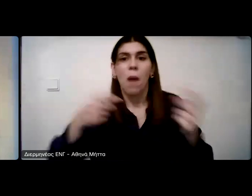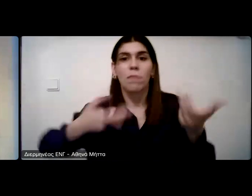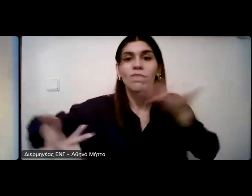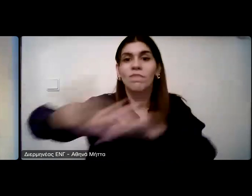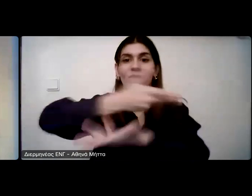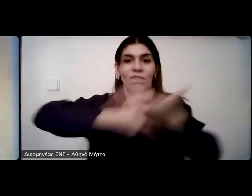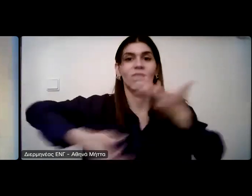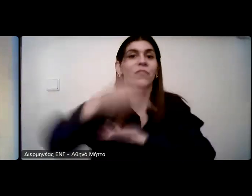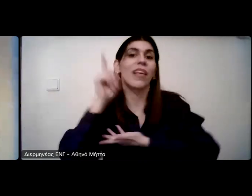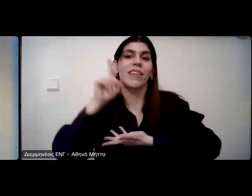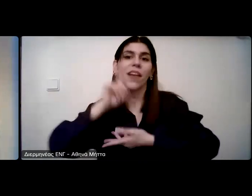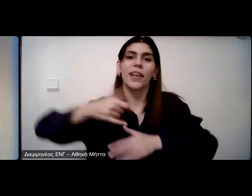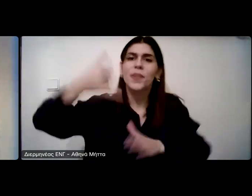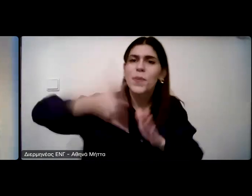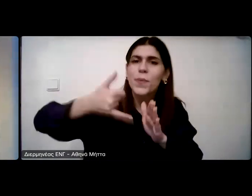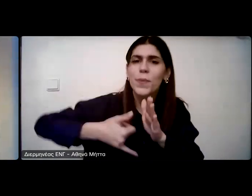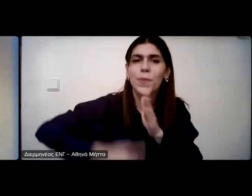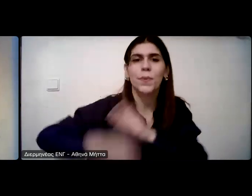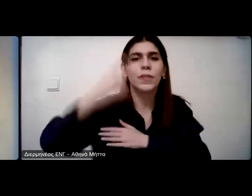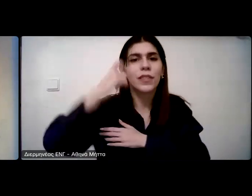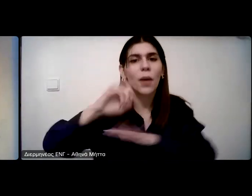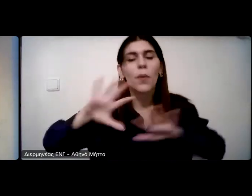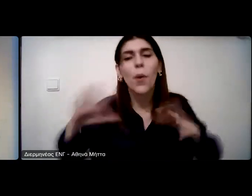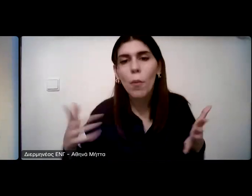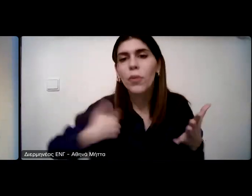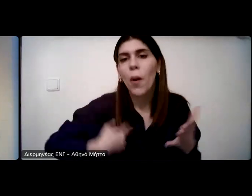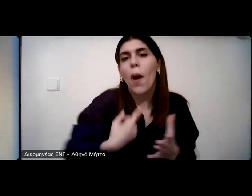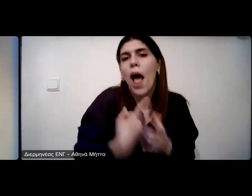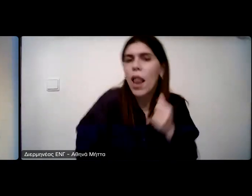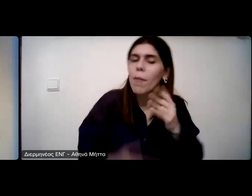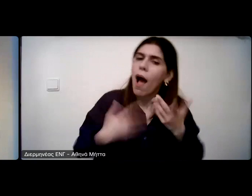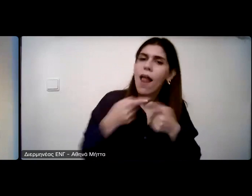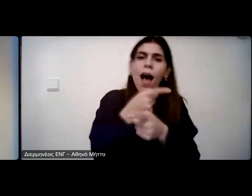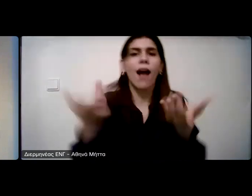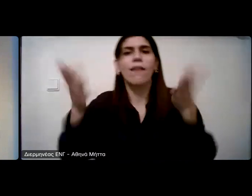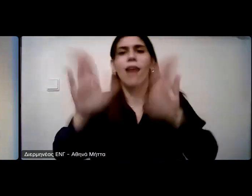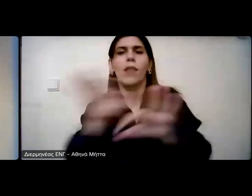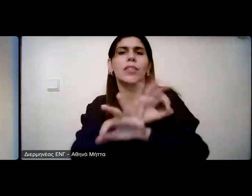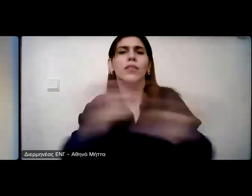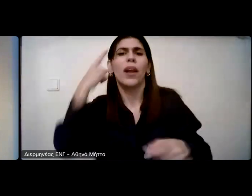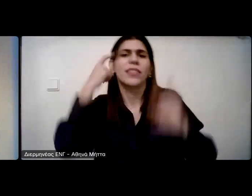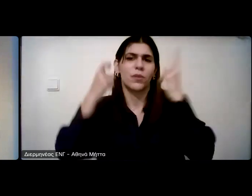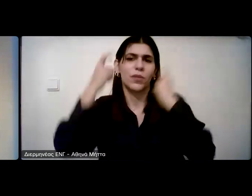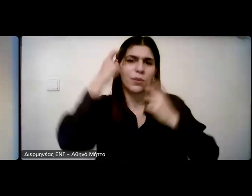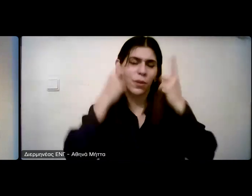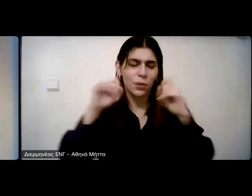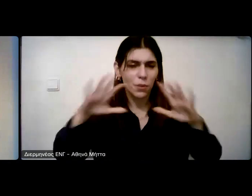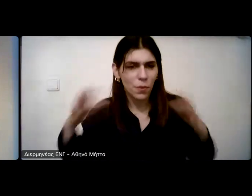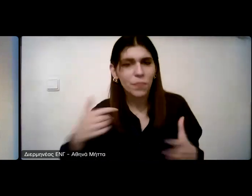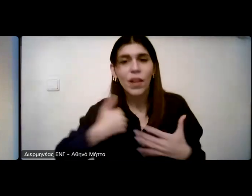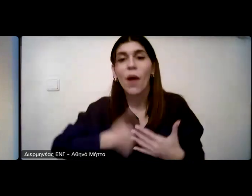θα υπάρξει έλλειμμα τη μεριά μου. Εκείνο που εγώ θέλω να μιλήσω, για εκείνο στο οποίο θα